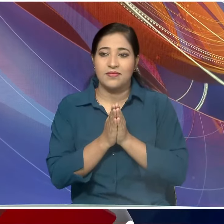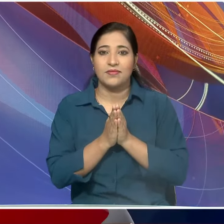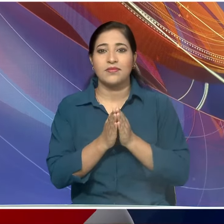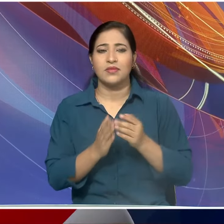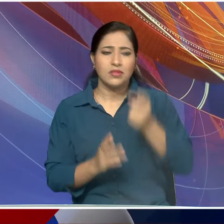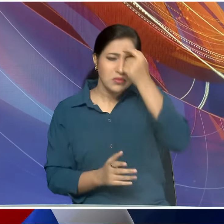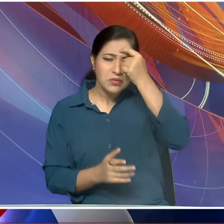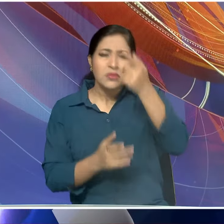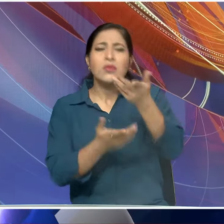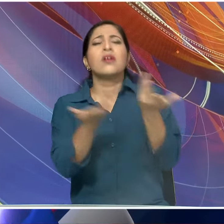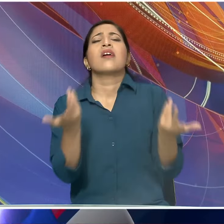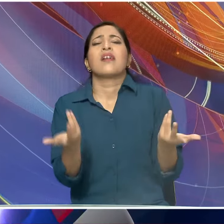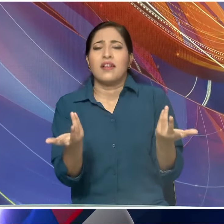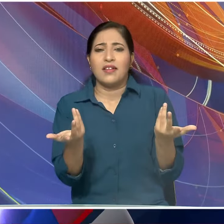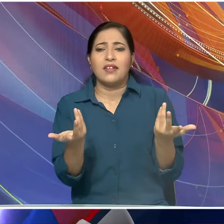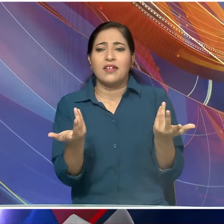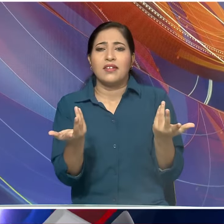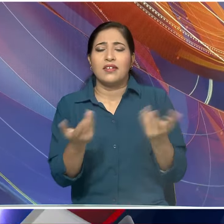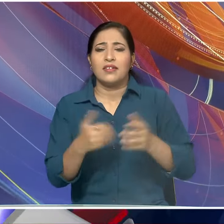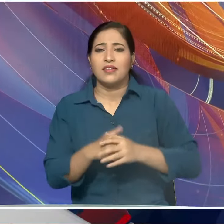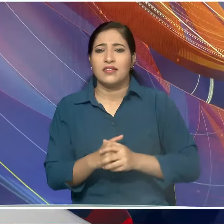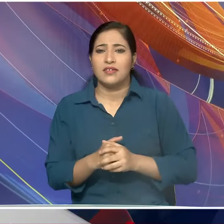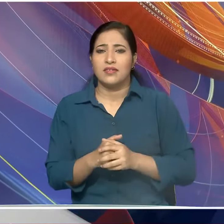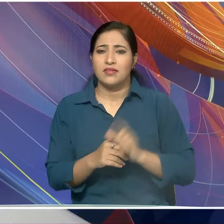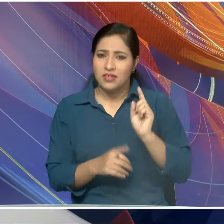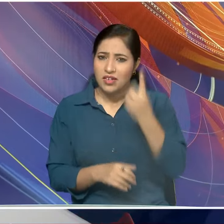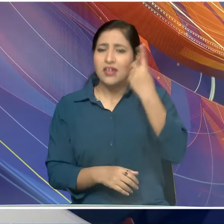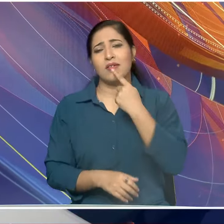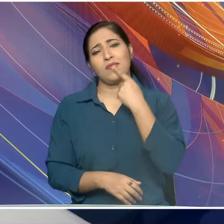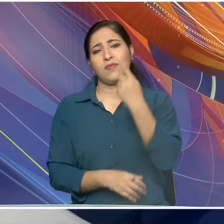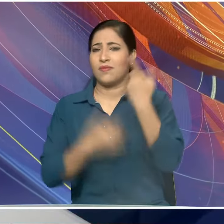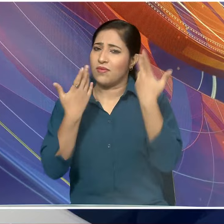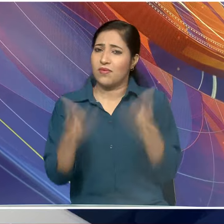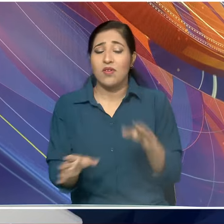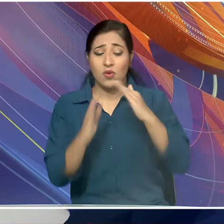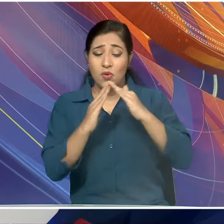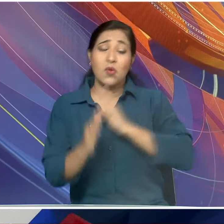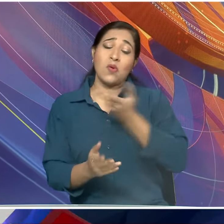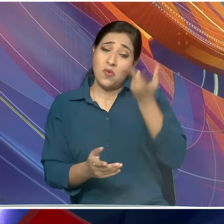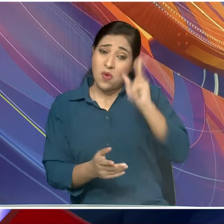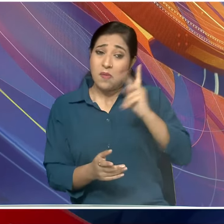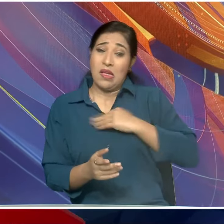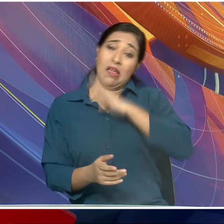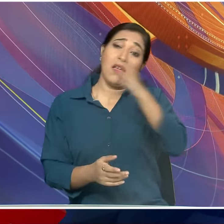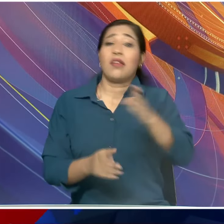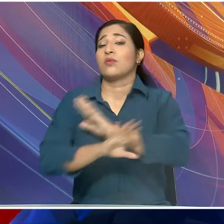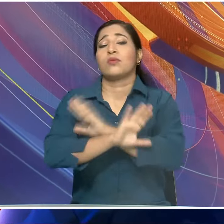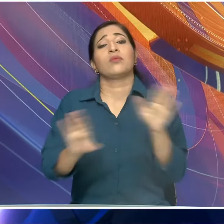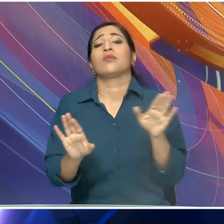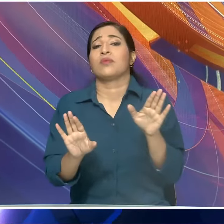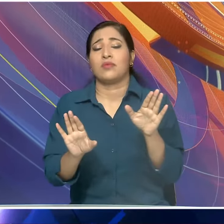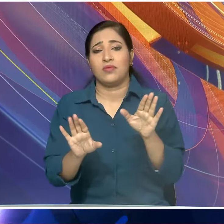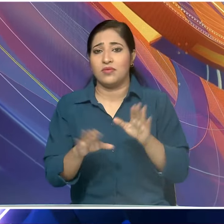प्रॉब्लम है आप लोगों की? एक बार कह दिया ना कि हमें उस घर में नहीं आना।